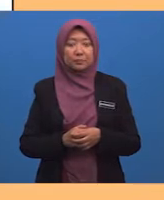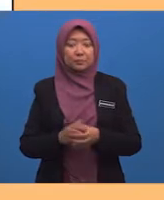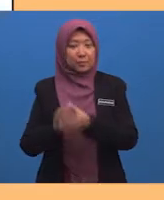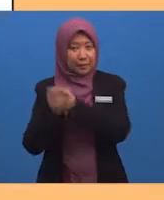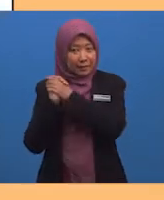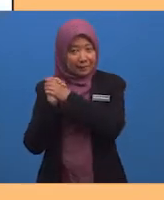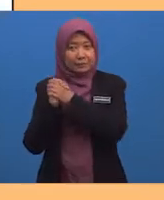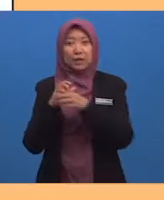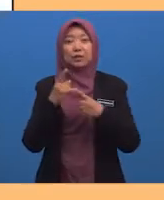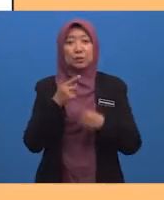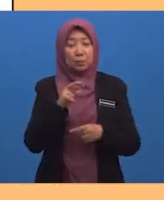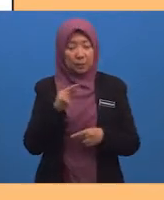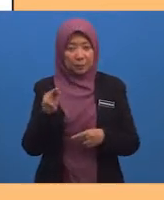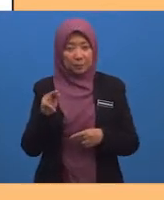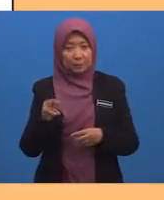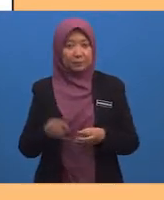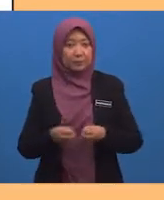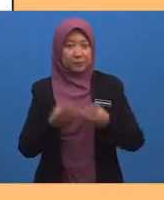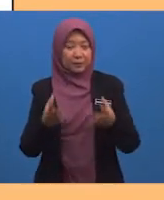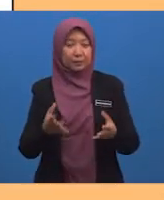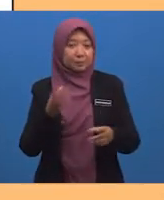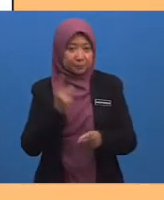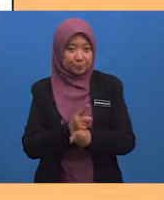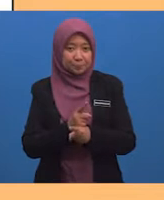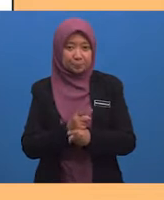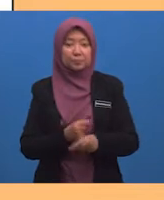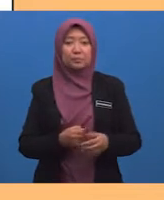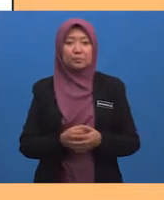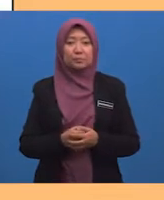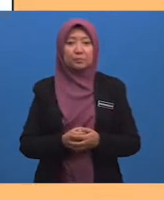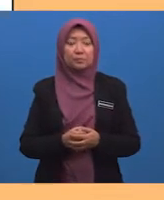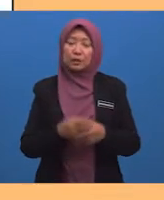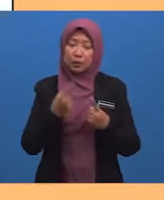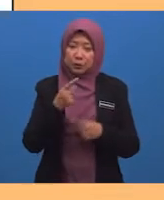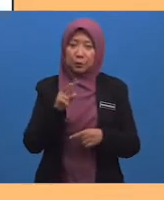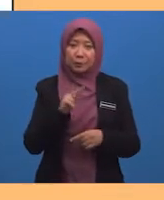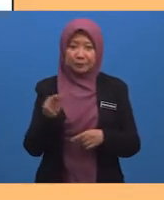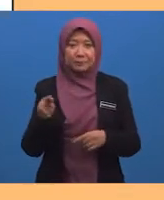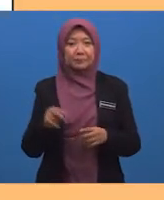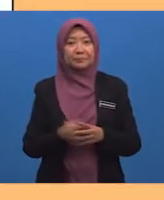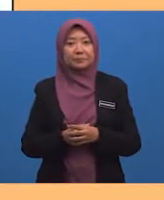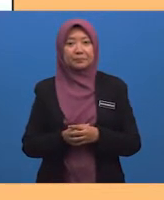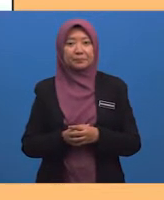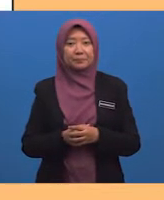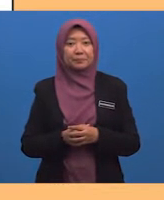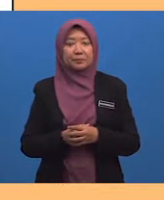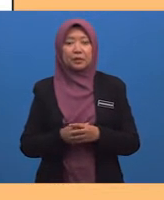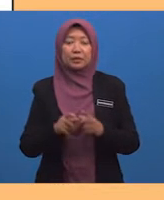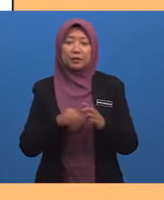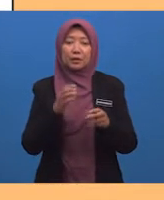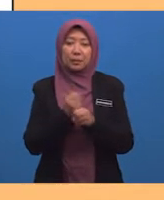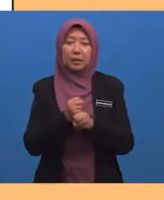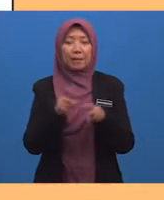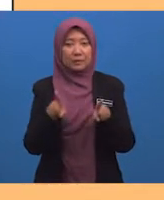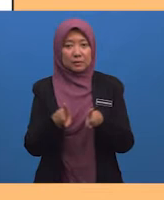Tahniah. Jawapan yang diberikan tepat. Antara jawapan yang dikemukakan ialah terdapat persamaan